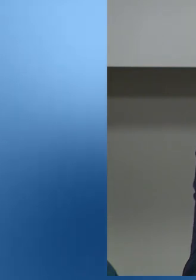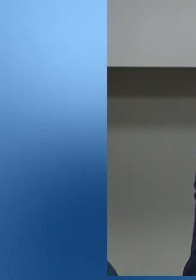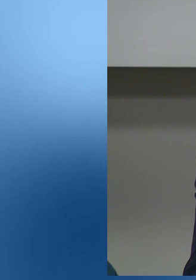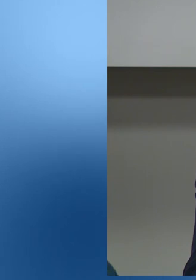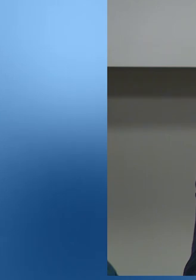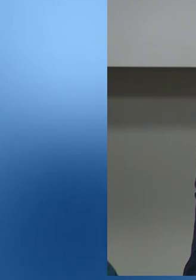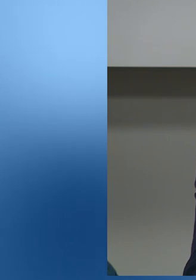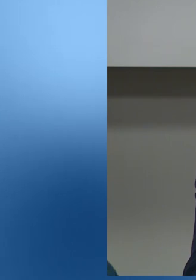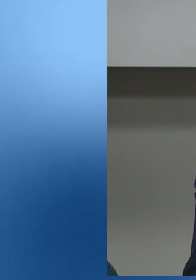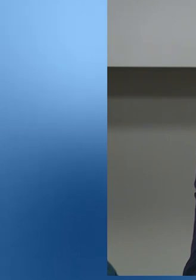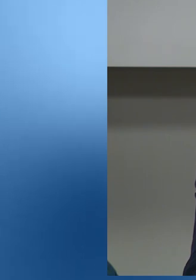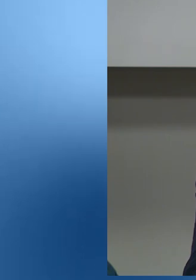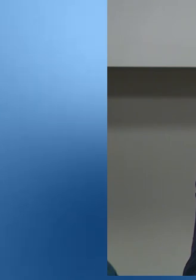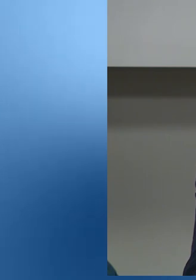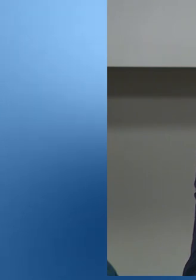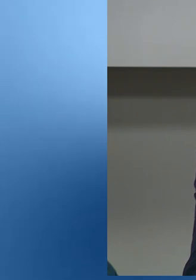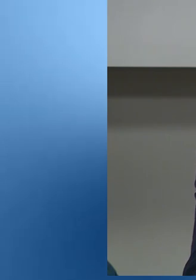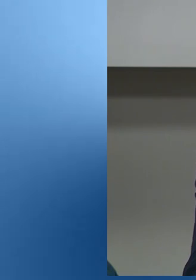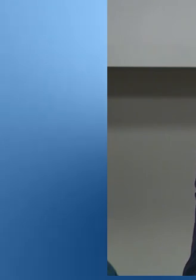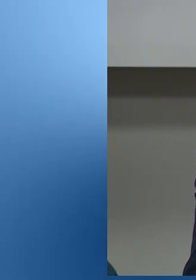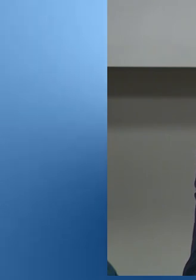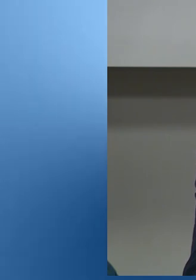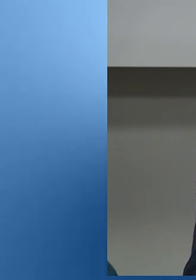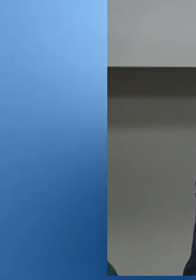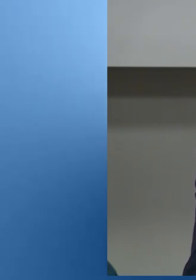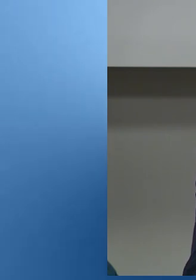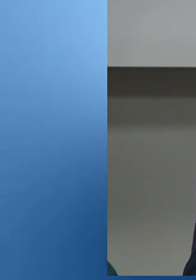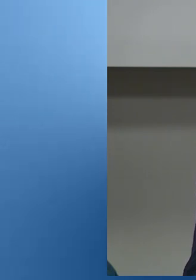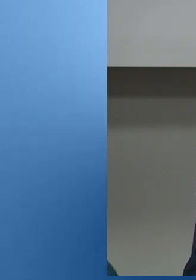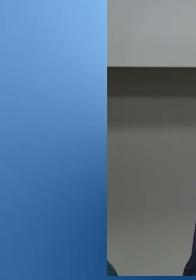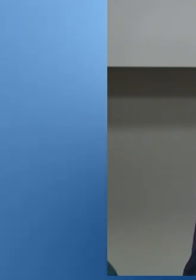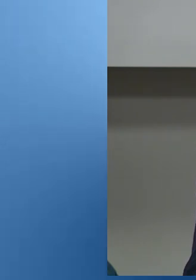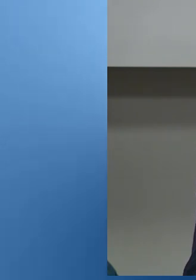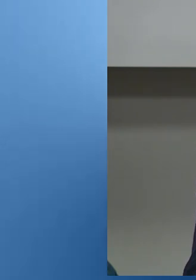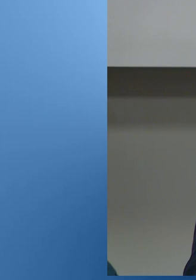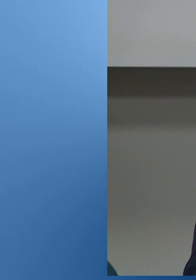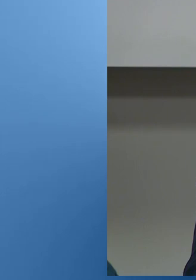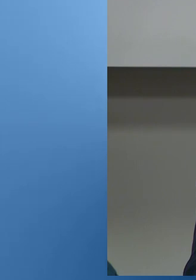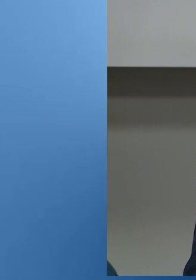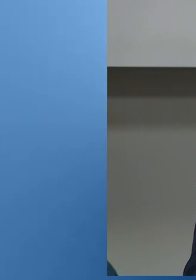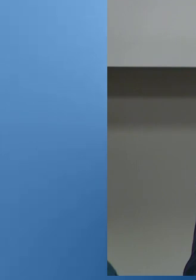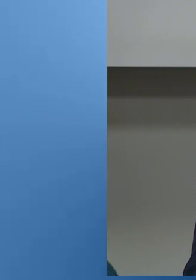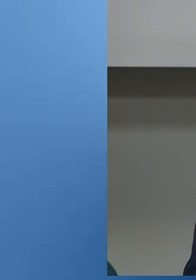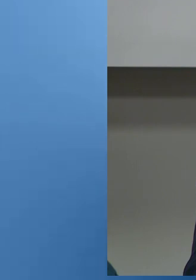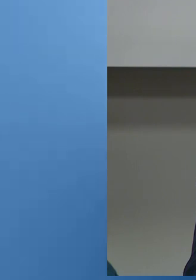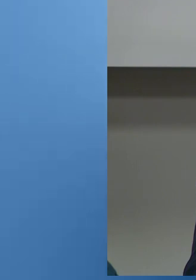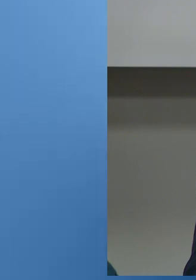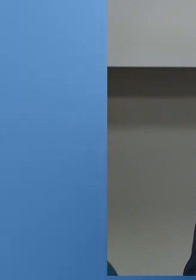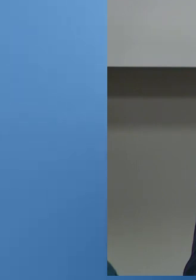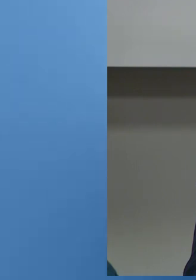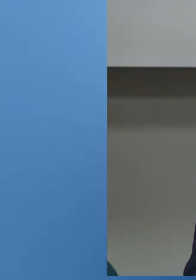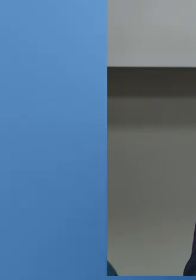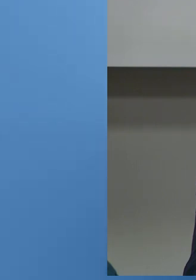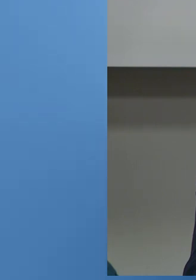projet de randonnée et d'écotourisme même vote même vote délibération adoptée la 48 dénomination de voix